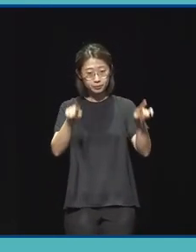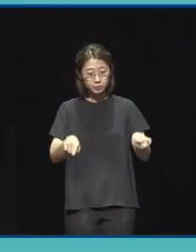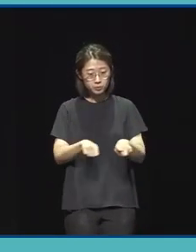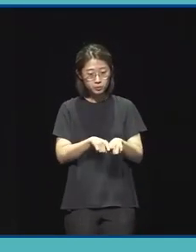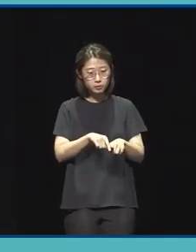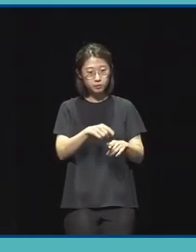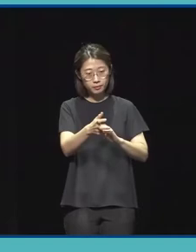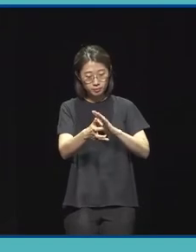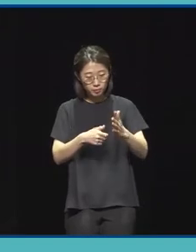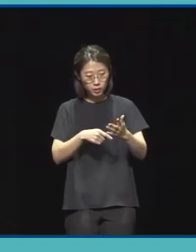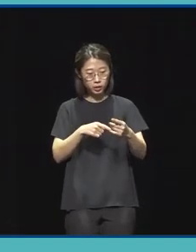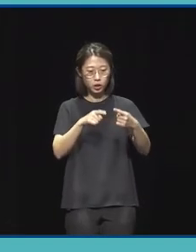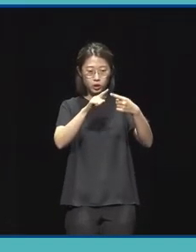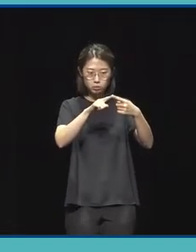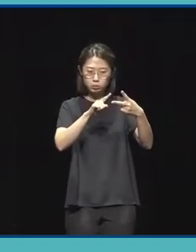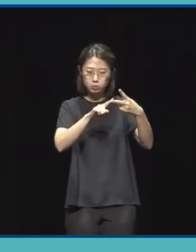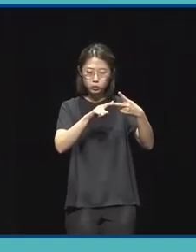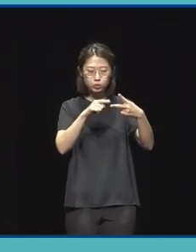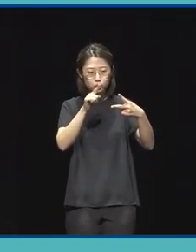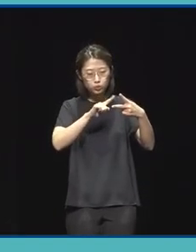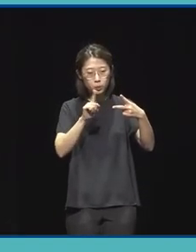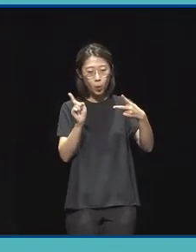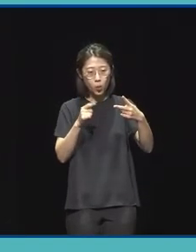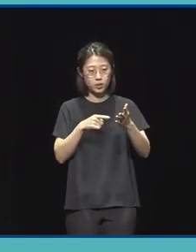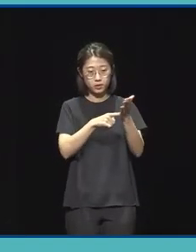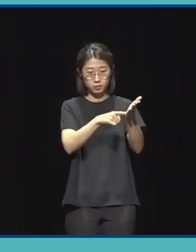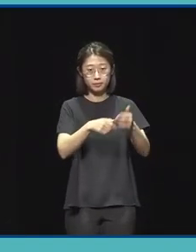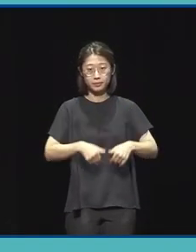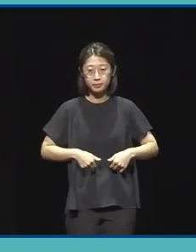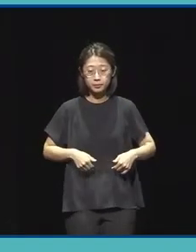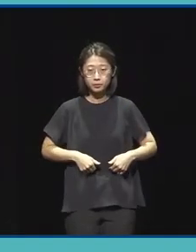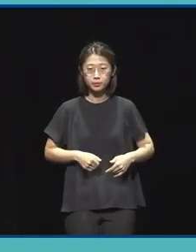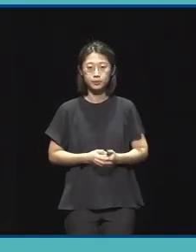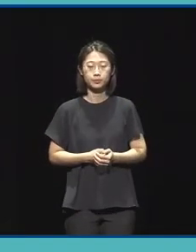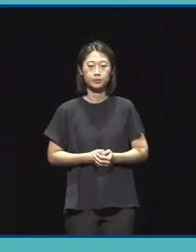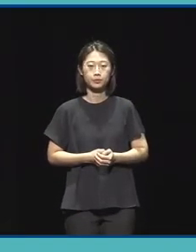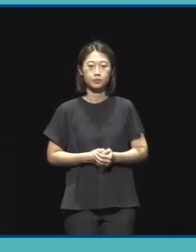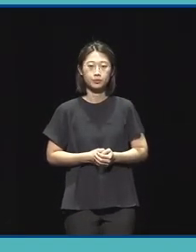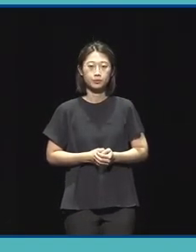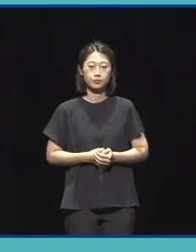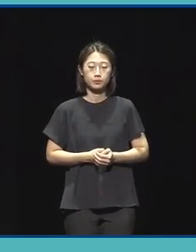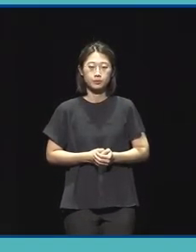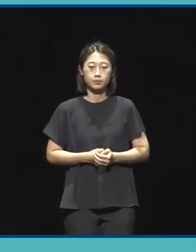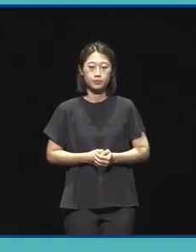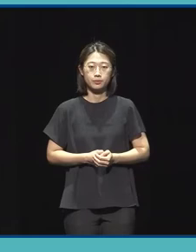기간을 표기하여 제출해 주시기 바라고 신청 구분에 따라 순위 부여하는 방식으로